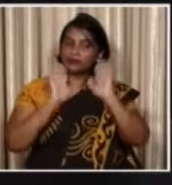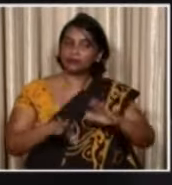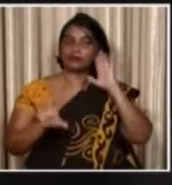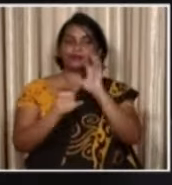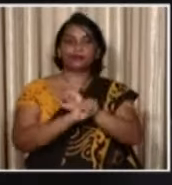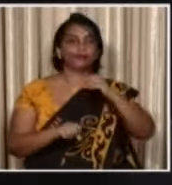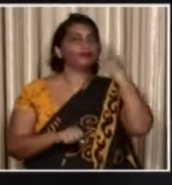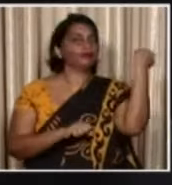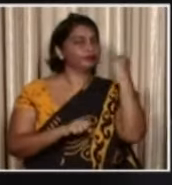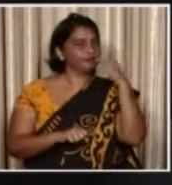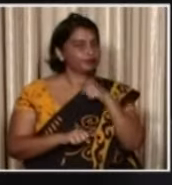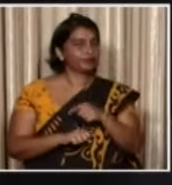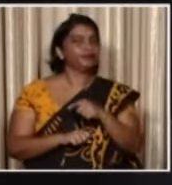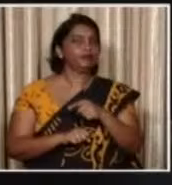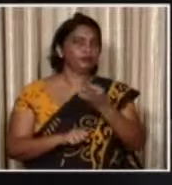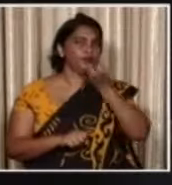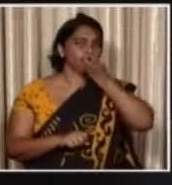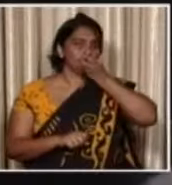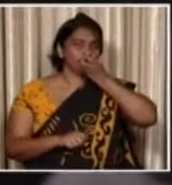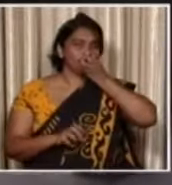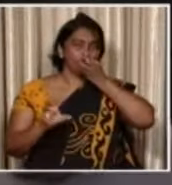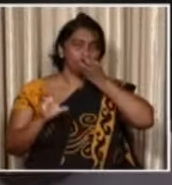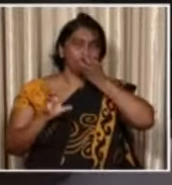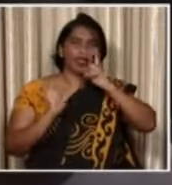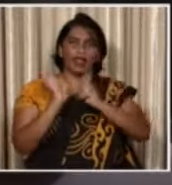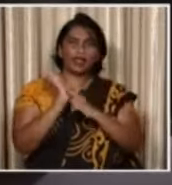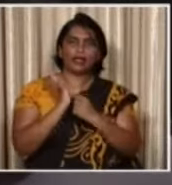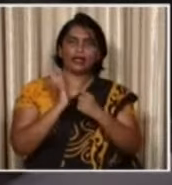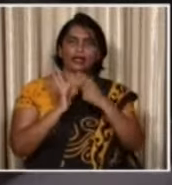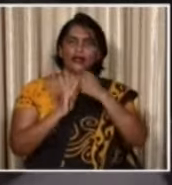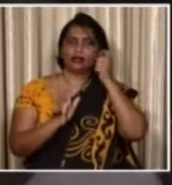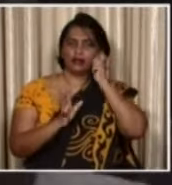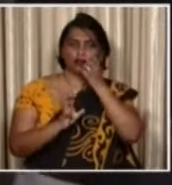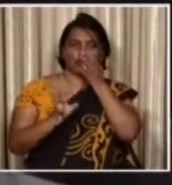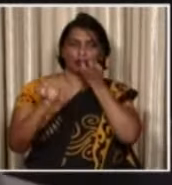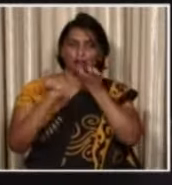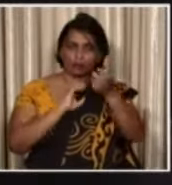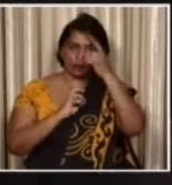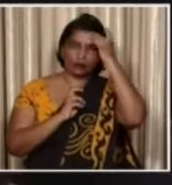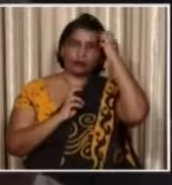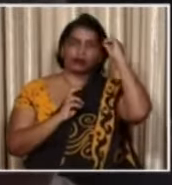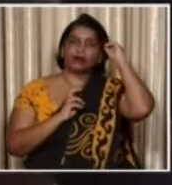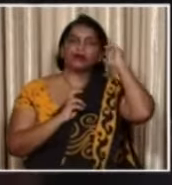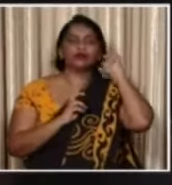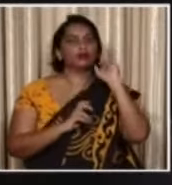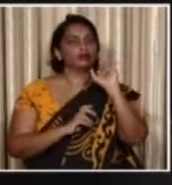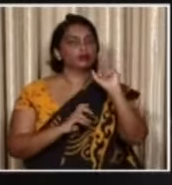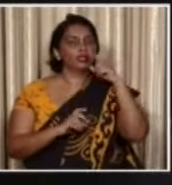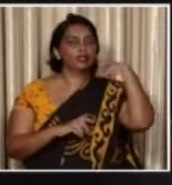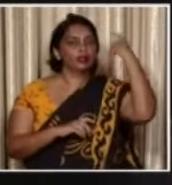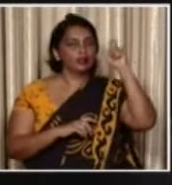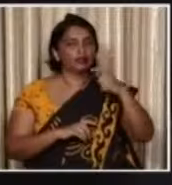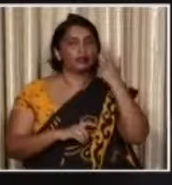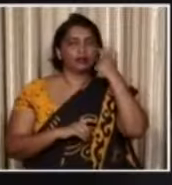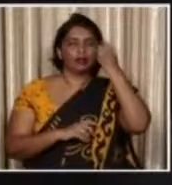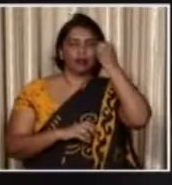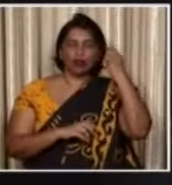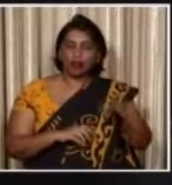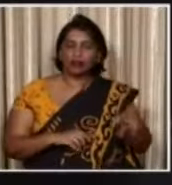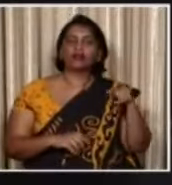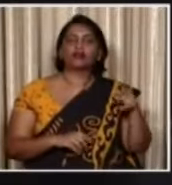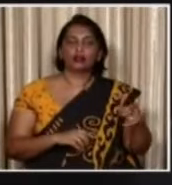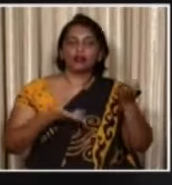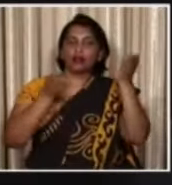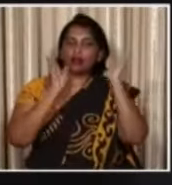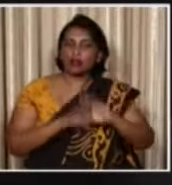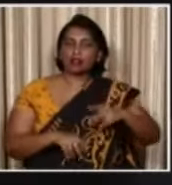Pracharaka Rasimedi Ellavuna LTT Shastavadi Bomba Praharen Chandrika Metiniyage Ehak Ahimivima